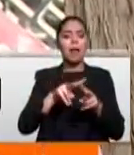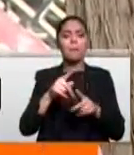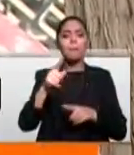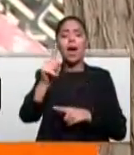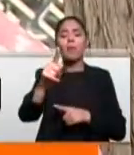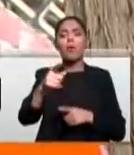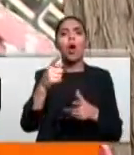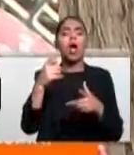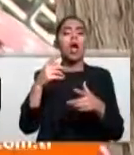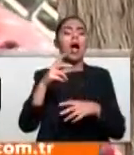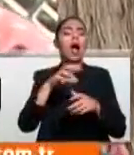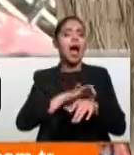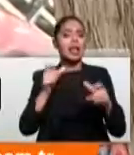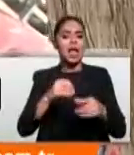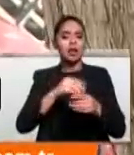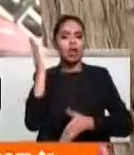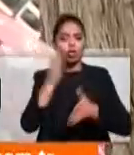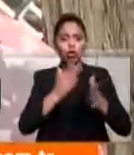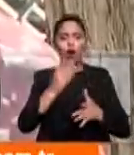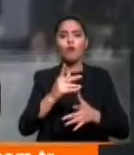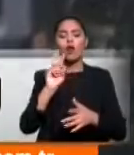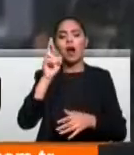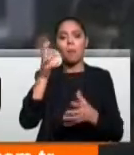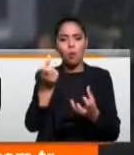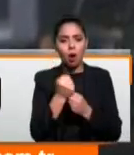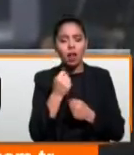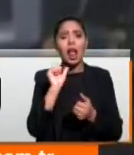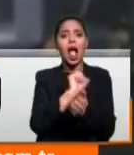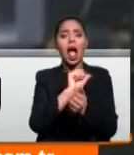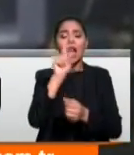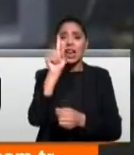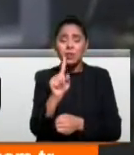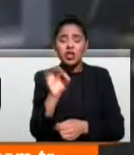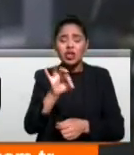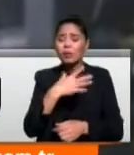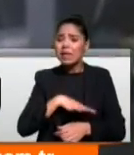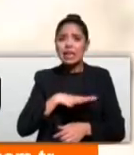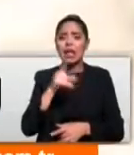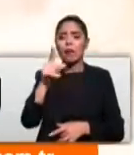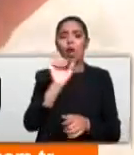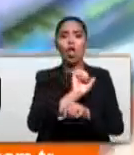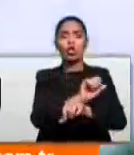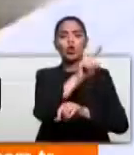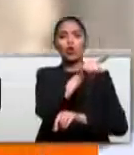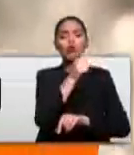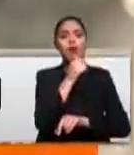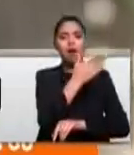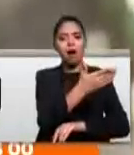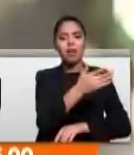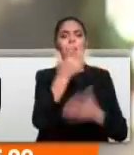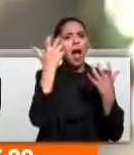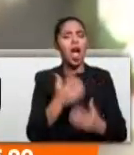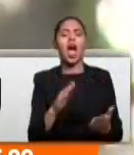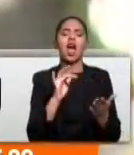darp raporu alıyor. Çünkü evine gelip tekrar saldırıyor. Ailenin şimdi tek isteği tutuklu yargılanan katil zanlısının en